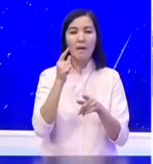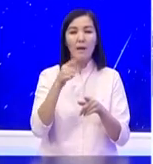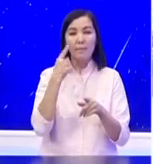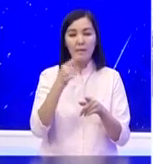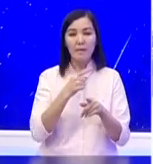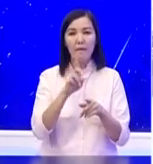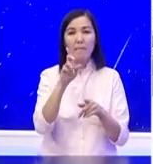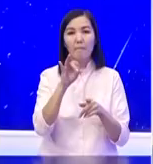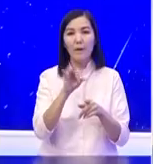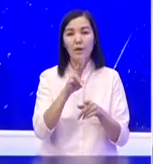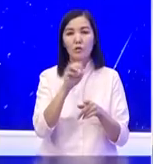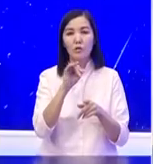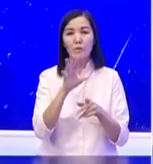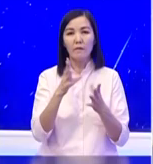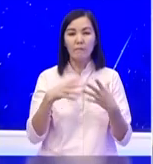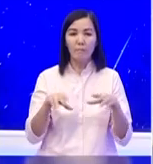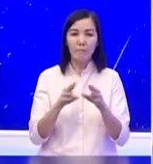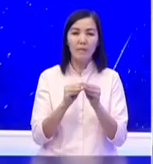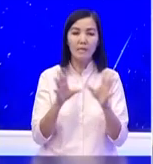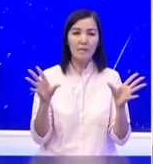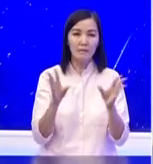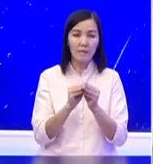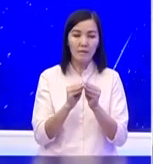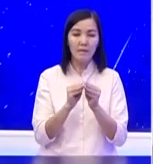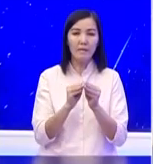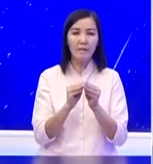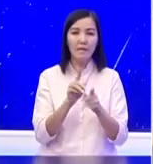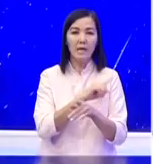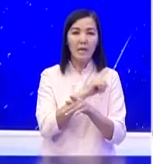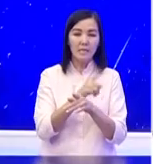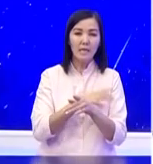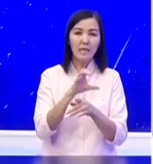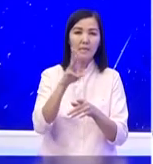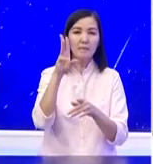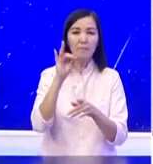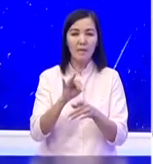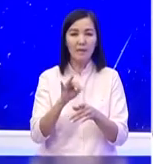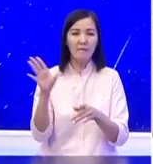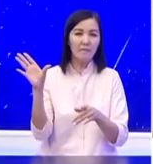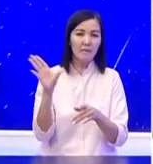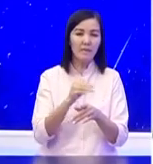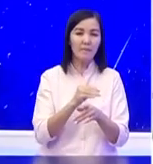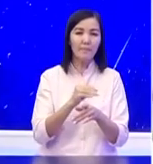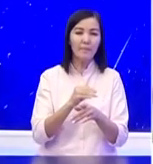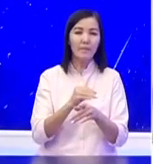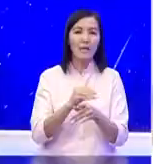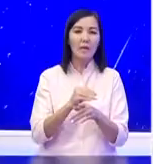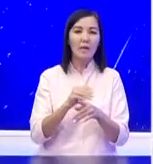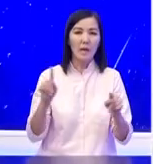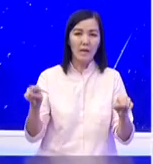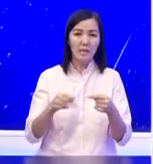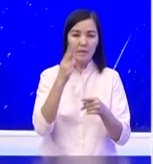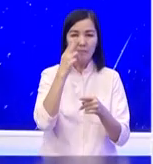благодаря консолидированным усилиям общества, систем здравоохранения и телекоммуникаций, страна быстро адаптируется к серьезным вызовам. «Мы с